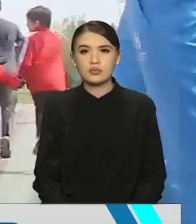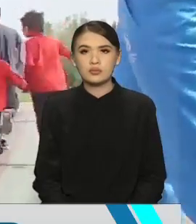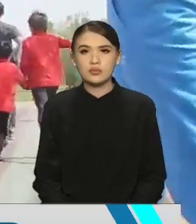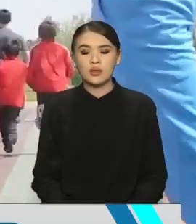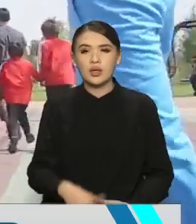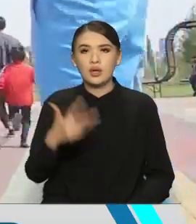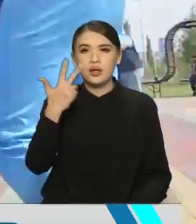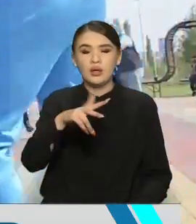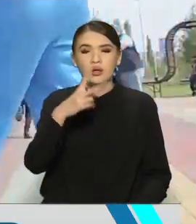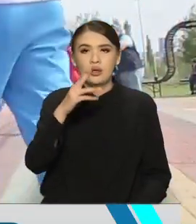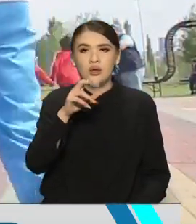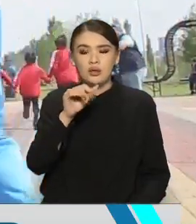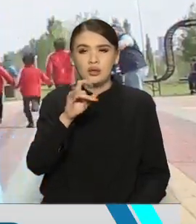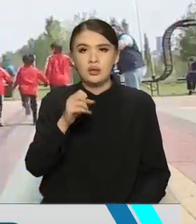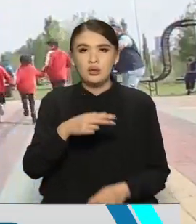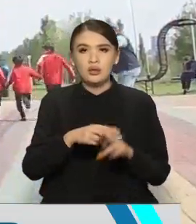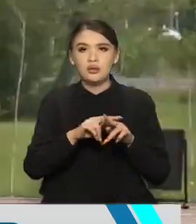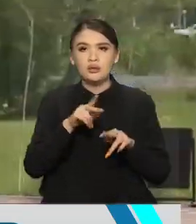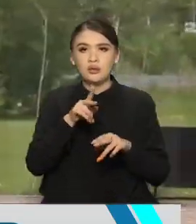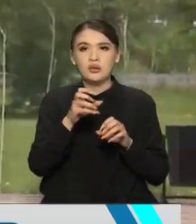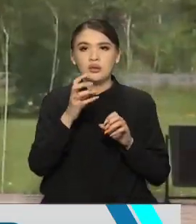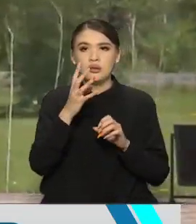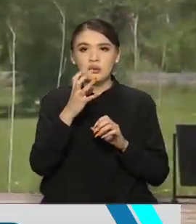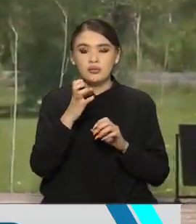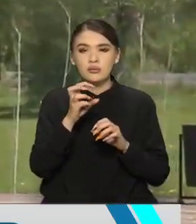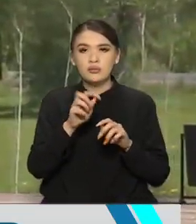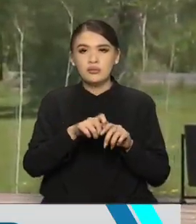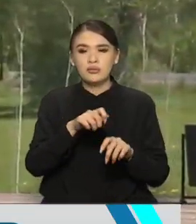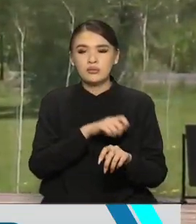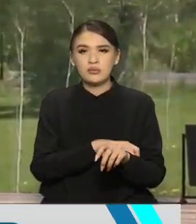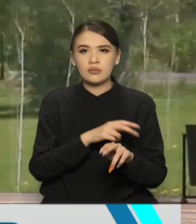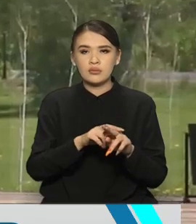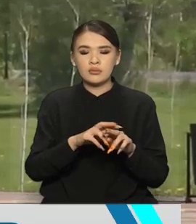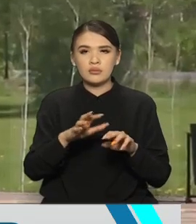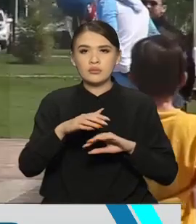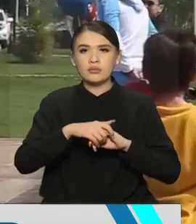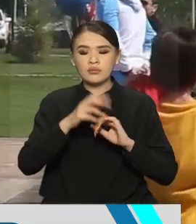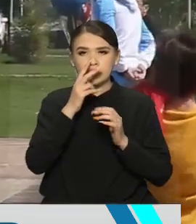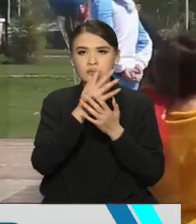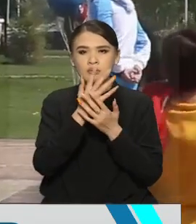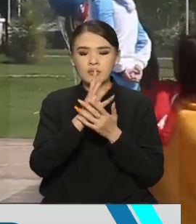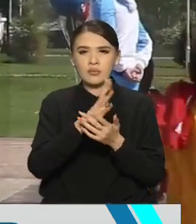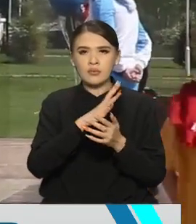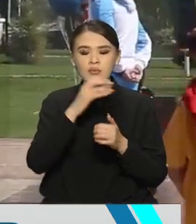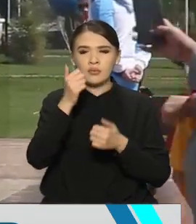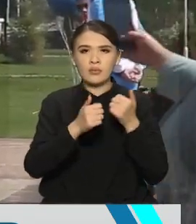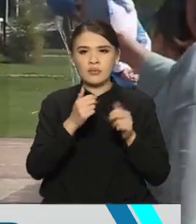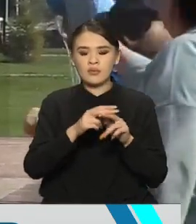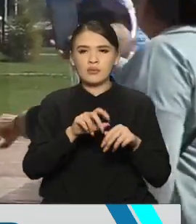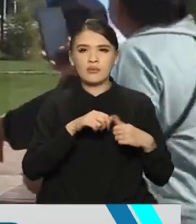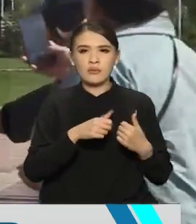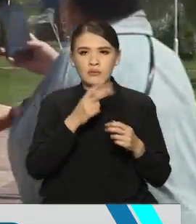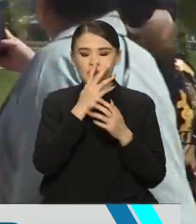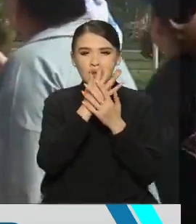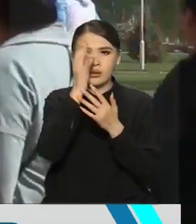32 пары На дистанции в 2400 метров держась за руки так выглядел марафон любви прошедший